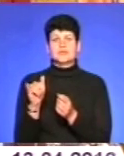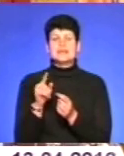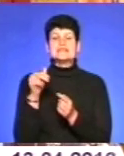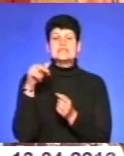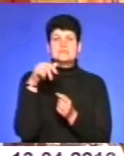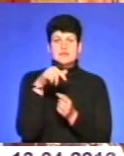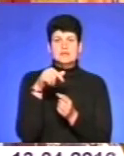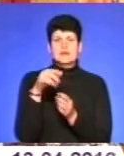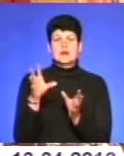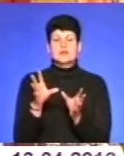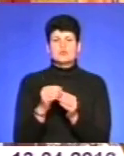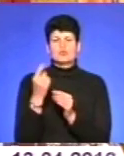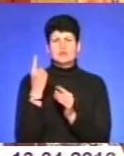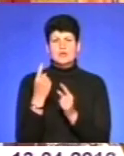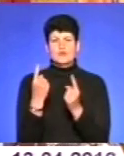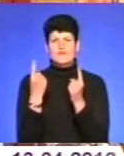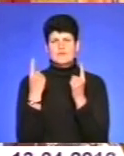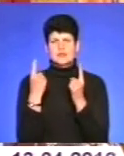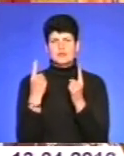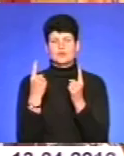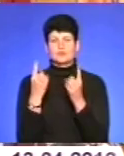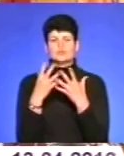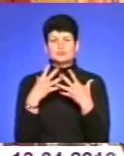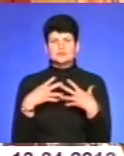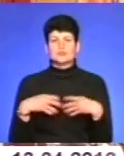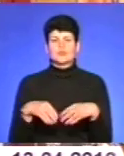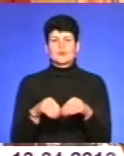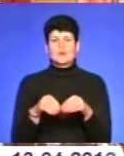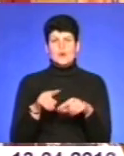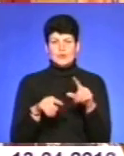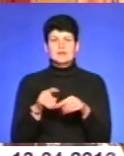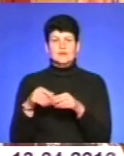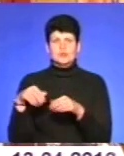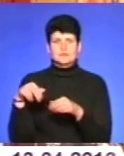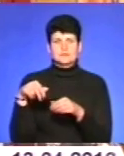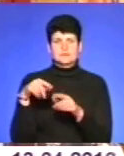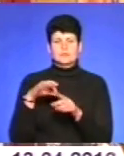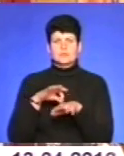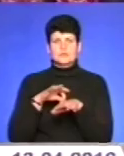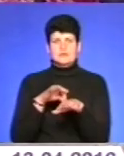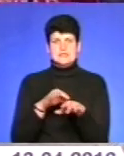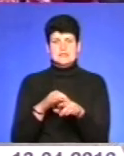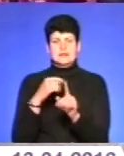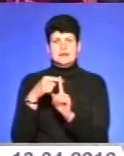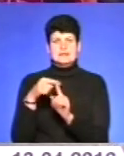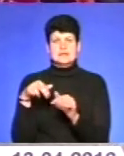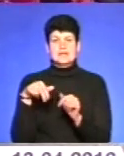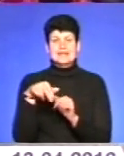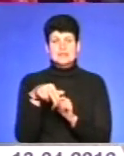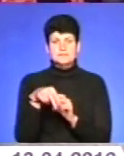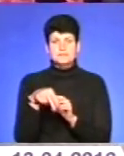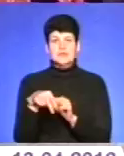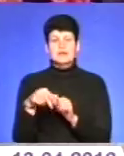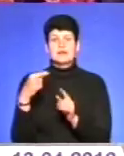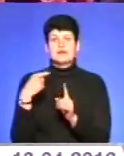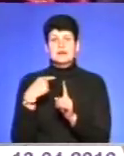звідти разом однією великою християнською родиною здійснити цей хресний хід. Хресна хода в Тернополі